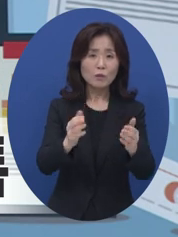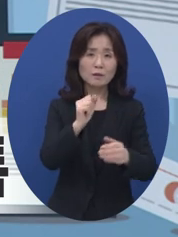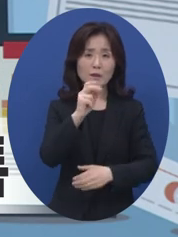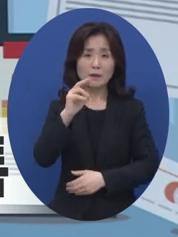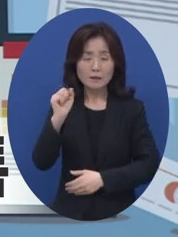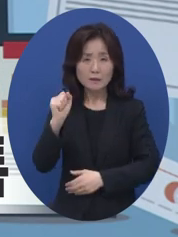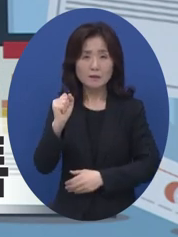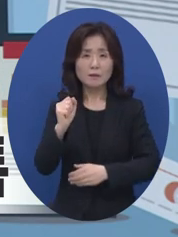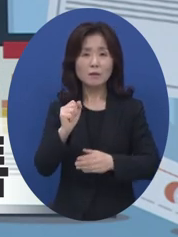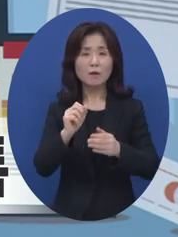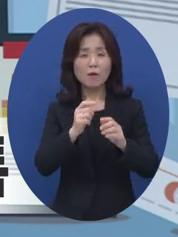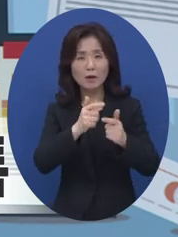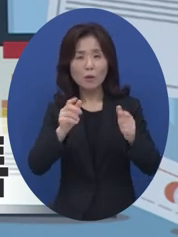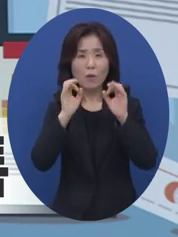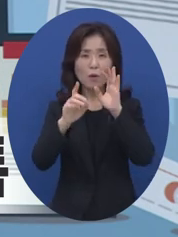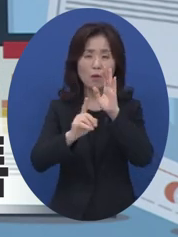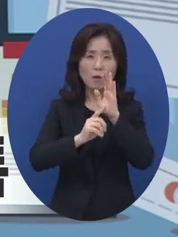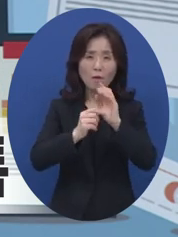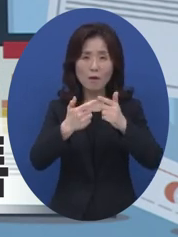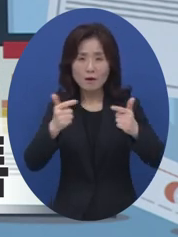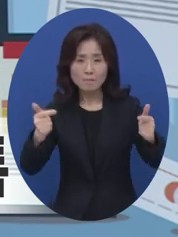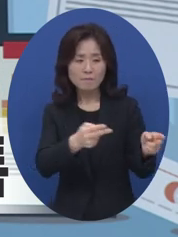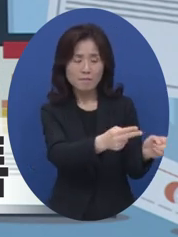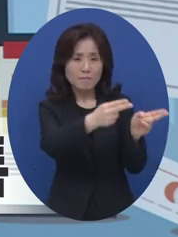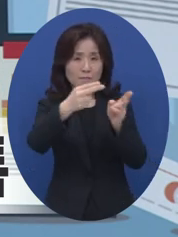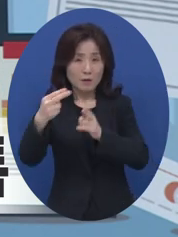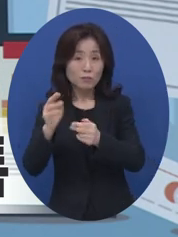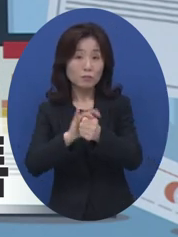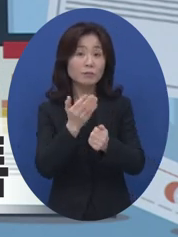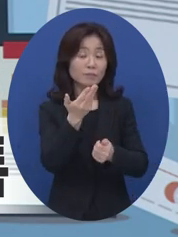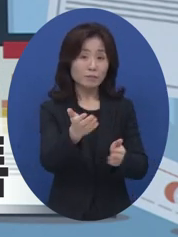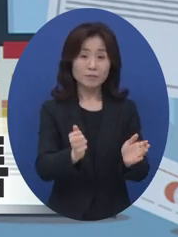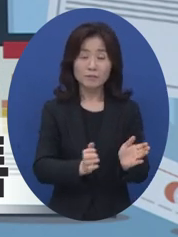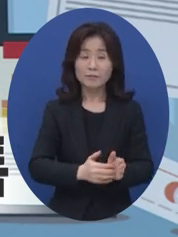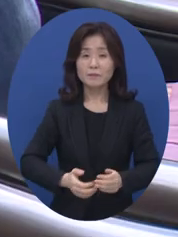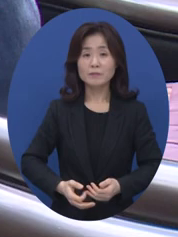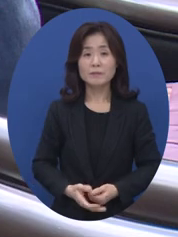창구를 열어 줬습니다 구형 술 기자가 현장 취재했습니다